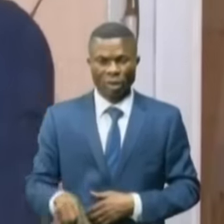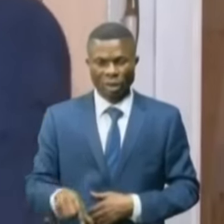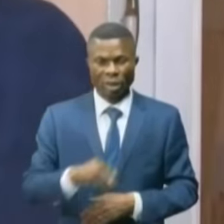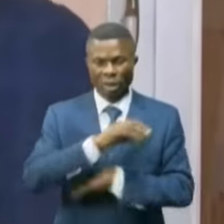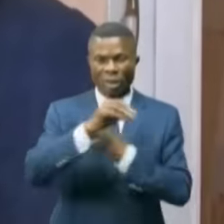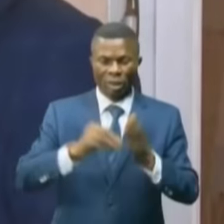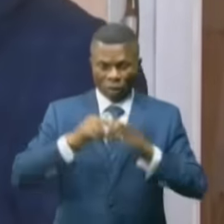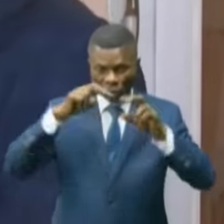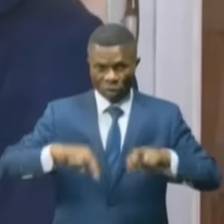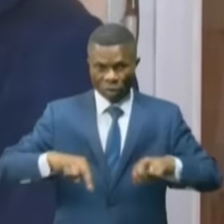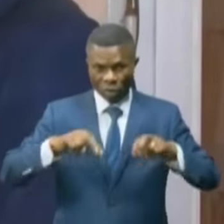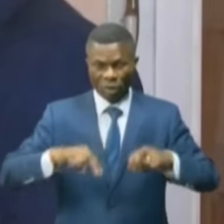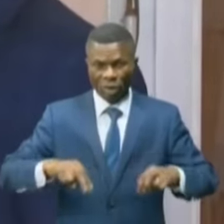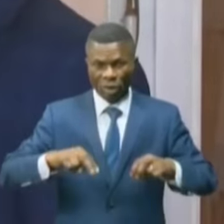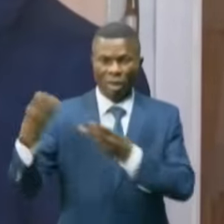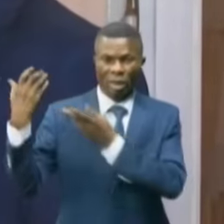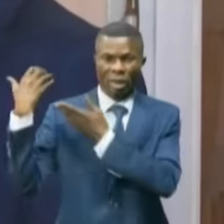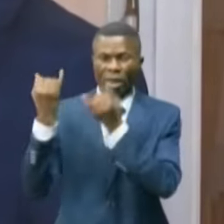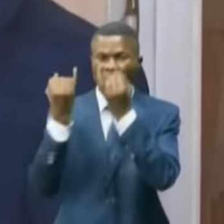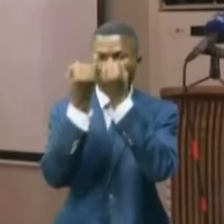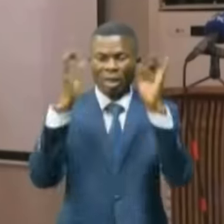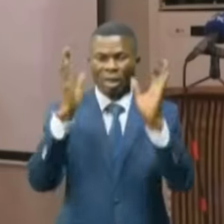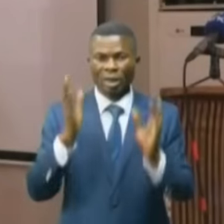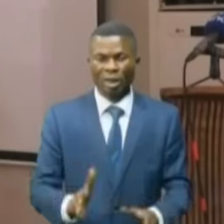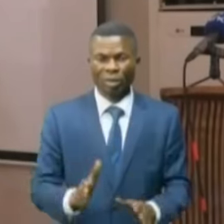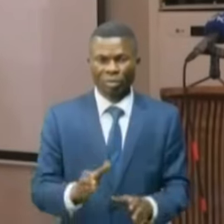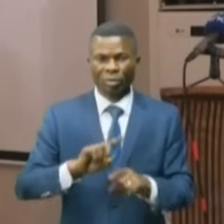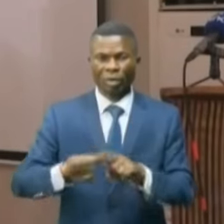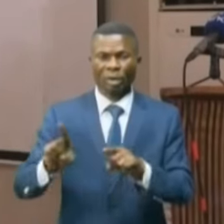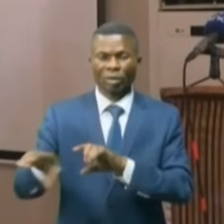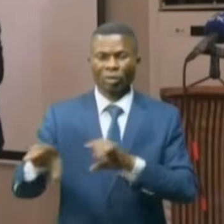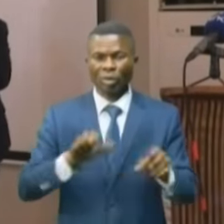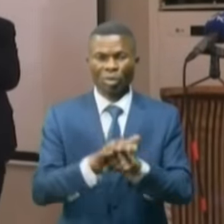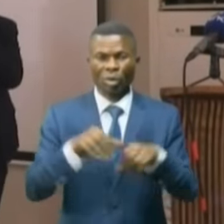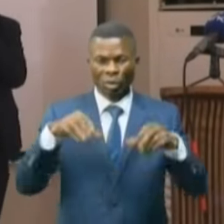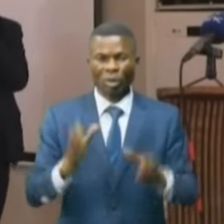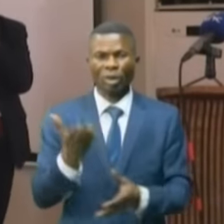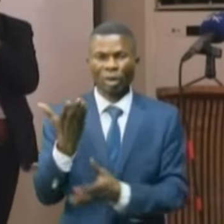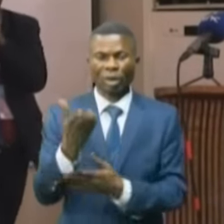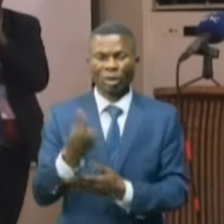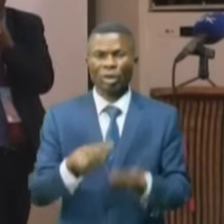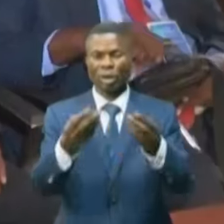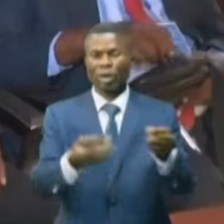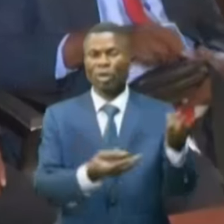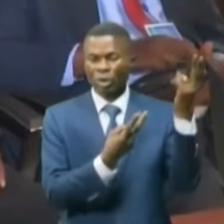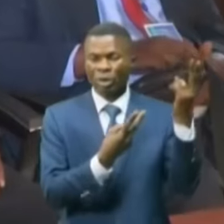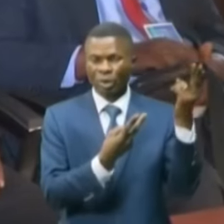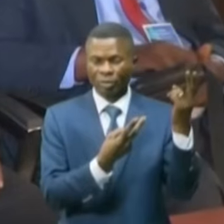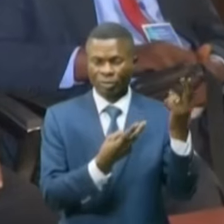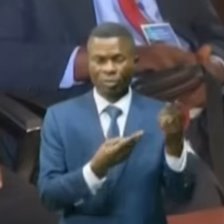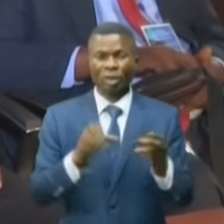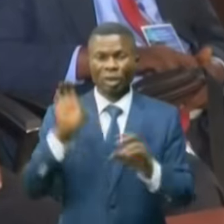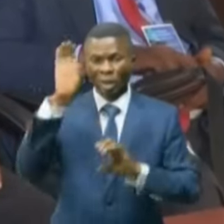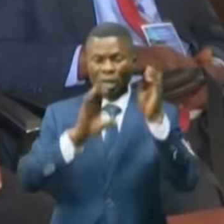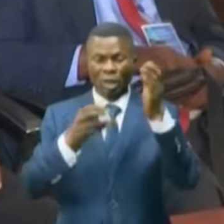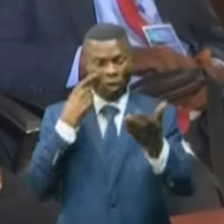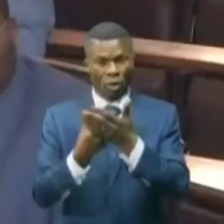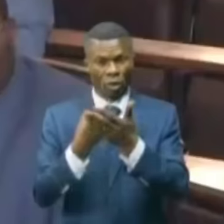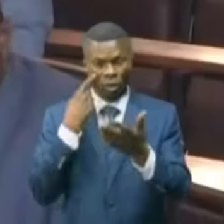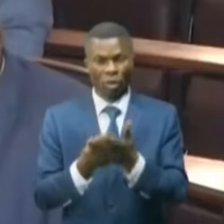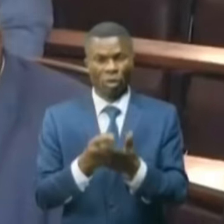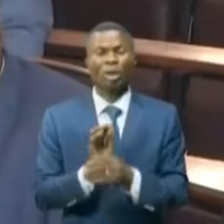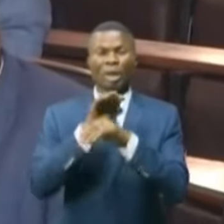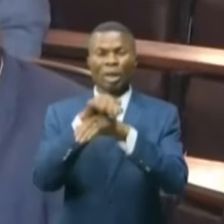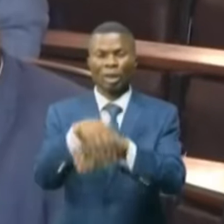de recherche indépendant et interdisciplinaire congolais plaide pour la valorisation des sciences de l'observation et de son